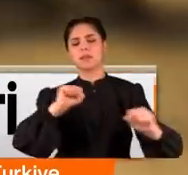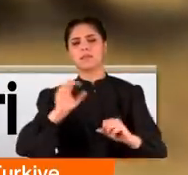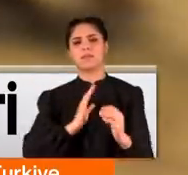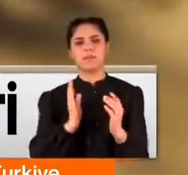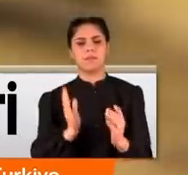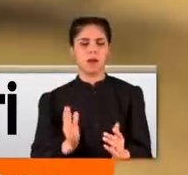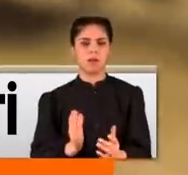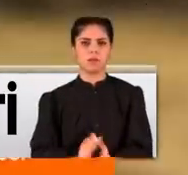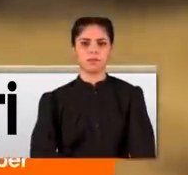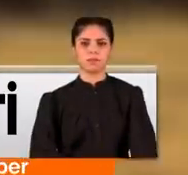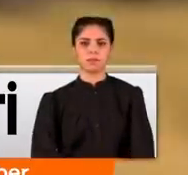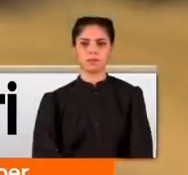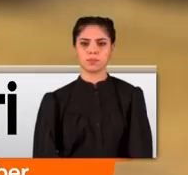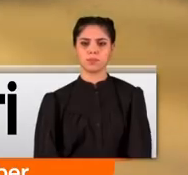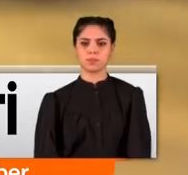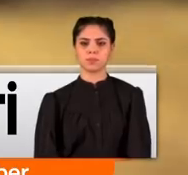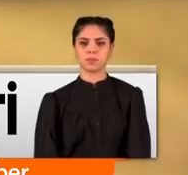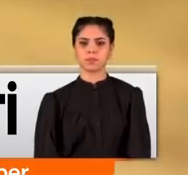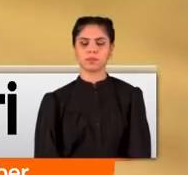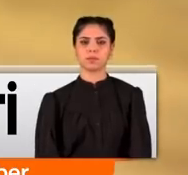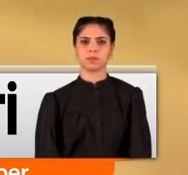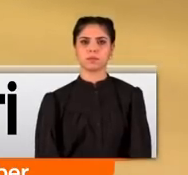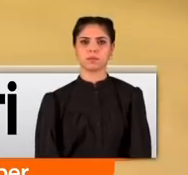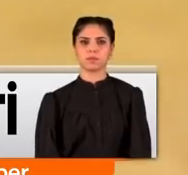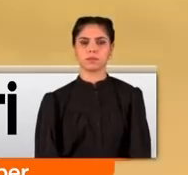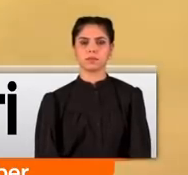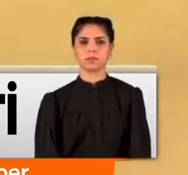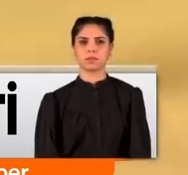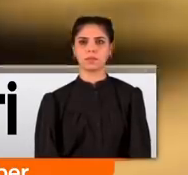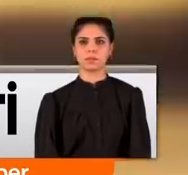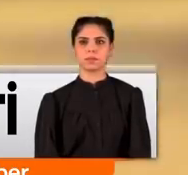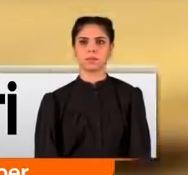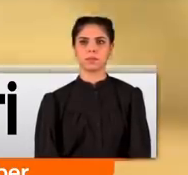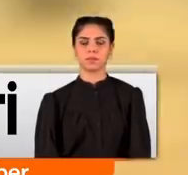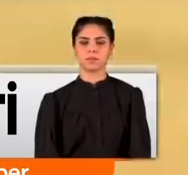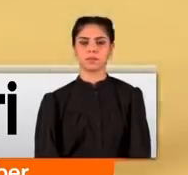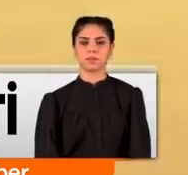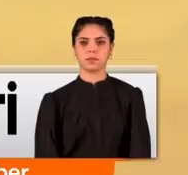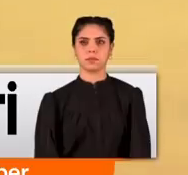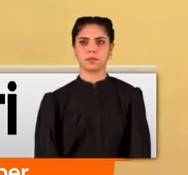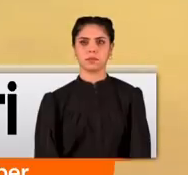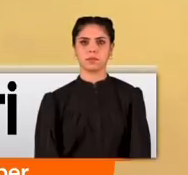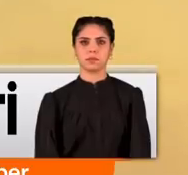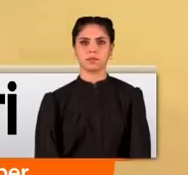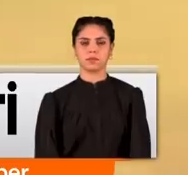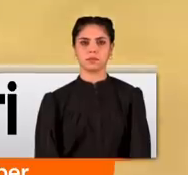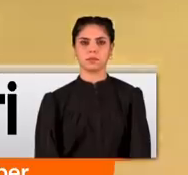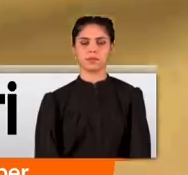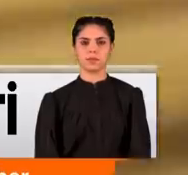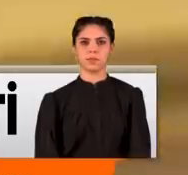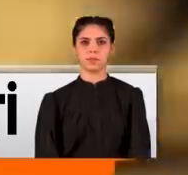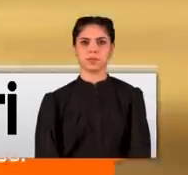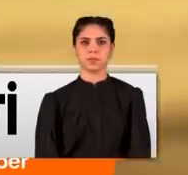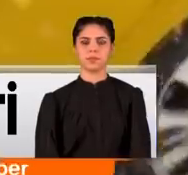an. İBB'nin önündeyim. İBB'nin önünde araç geçmeyen yerleri şu an kar küreme aracıyla